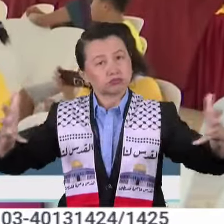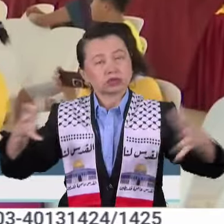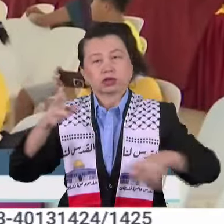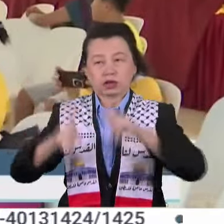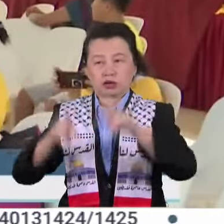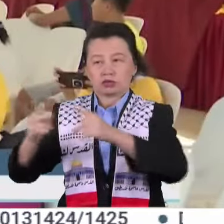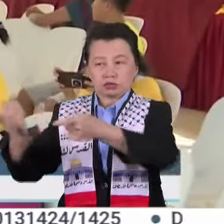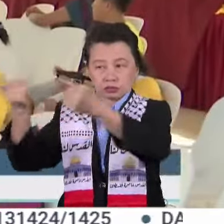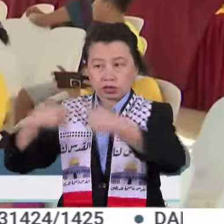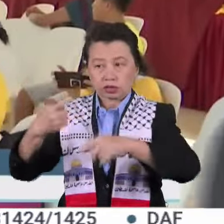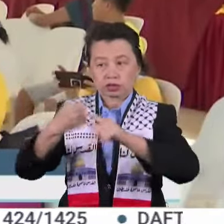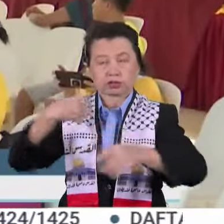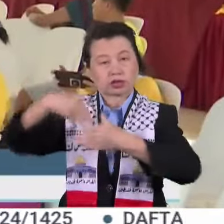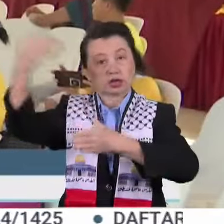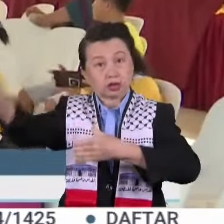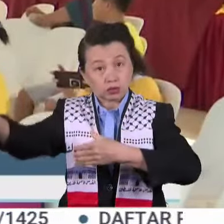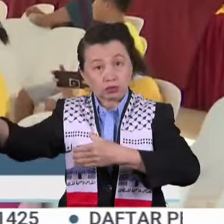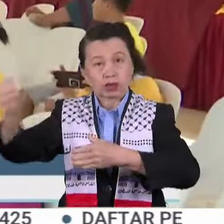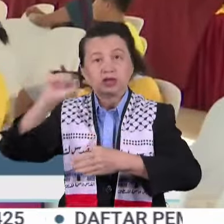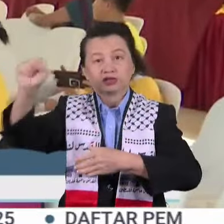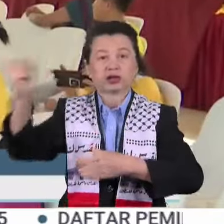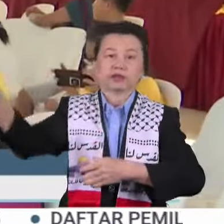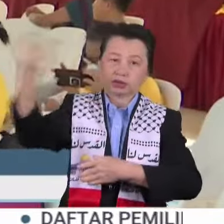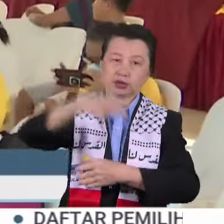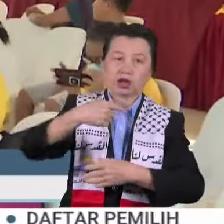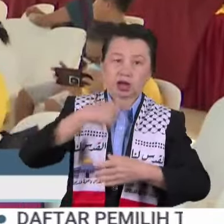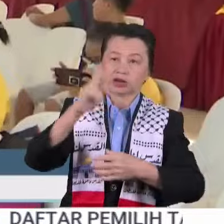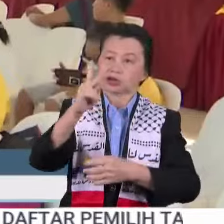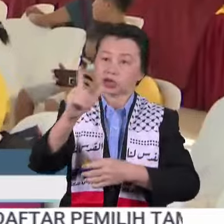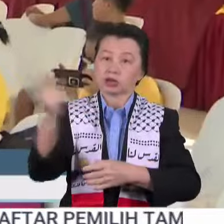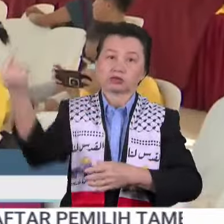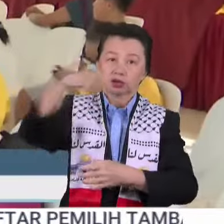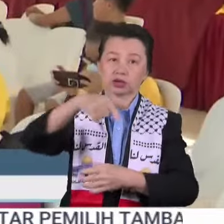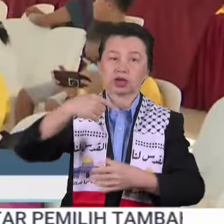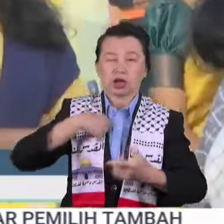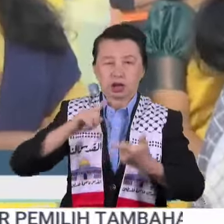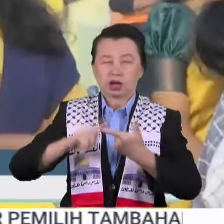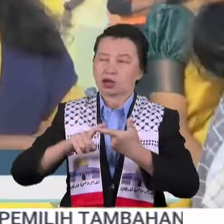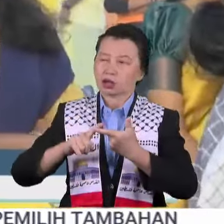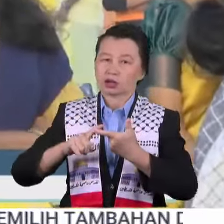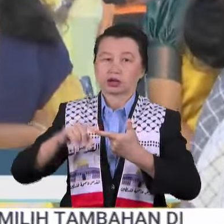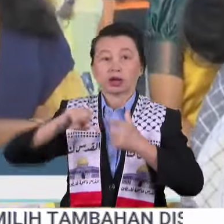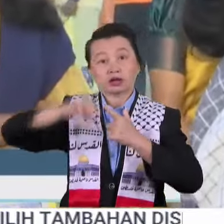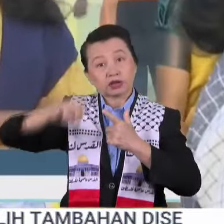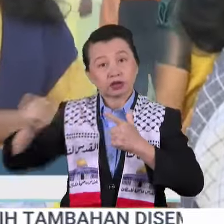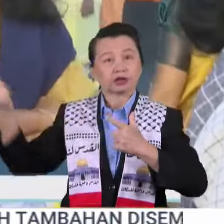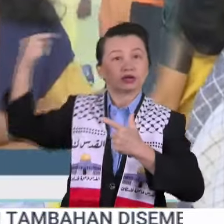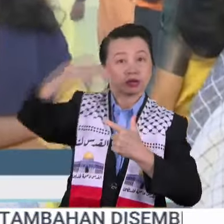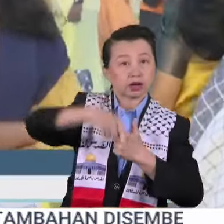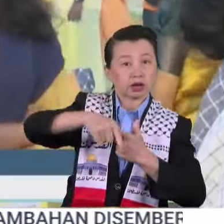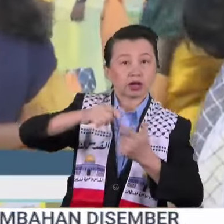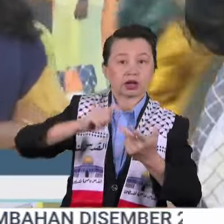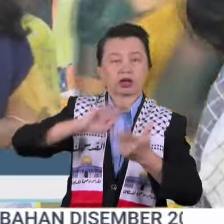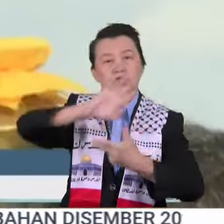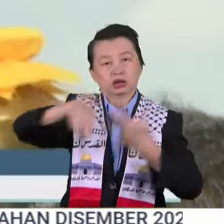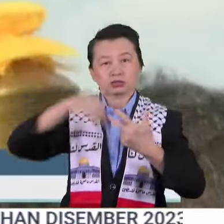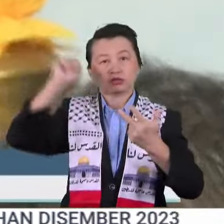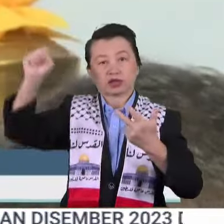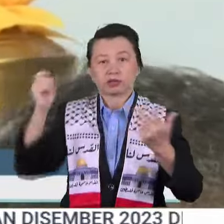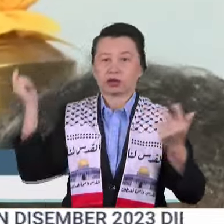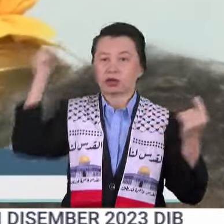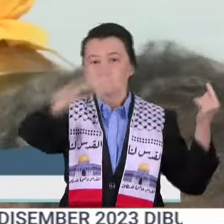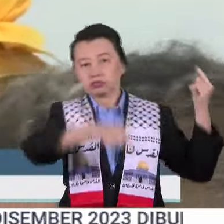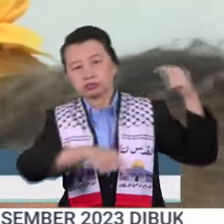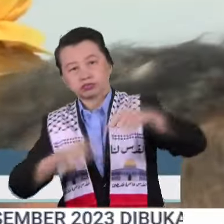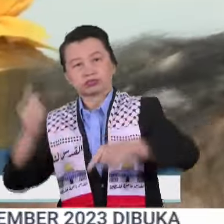penganut-penganut juga datangnya daripada luar daripada Sabah. Ada datang daripada Kuala Lumpur, ada datang daripada Sandakan dan juga di seluruh Sabah.